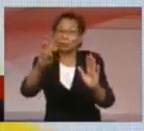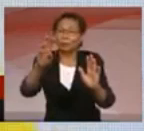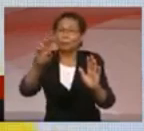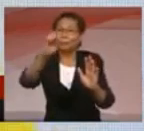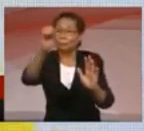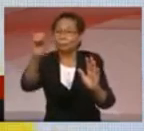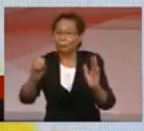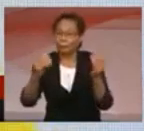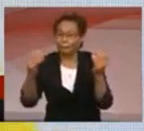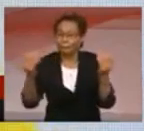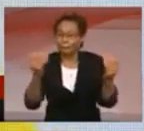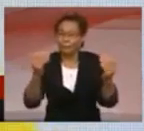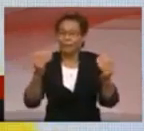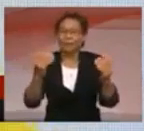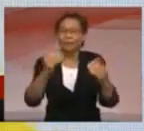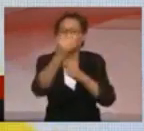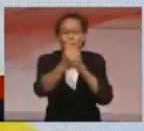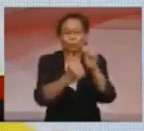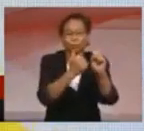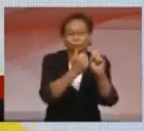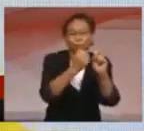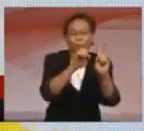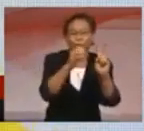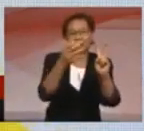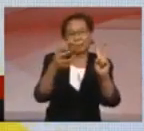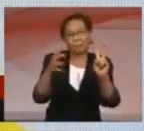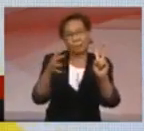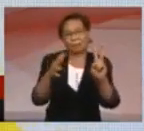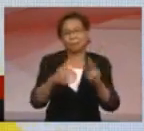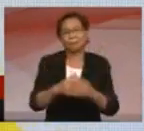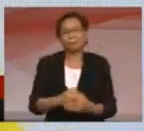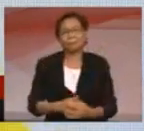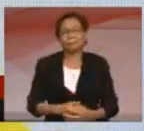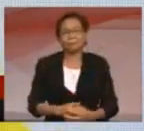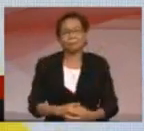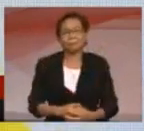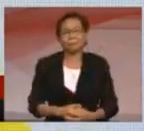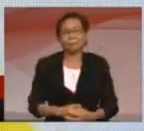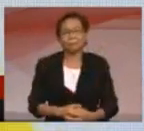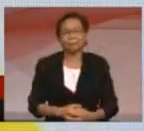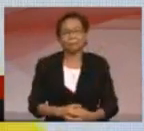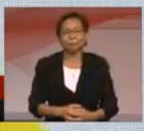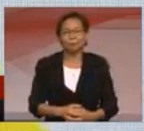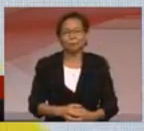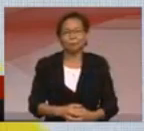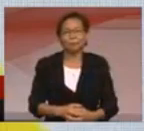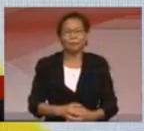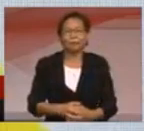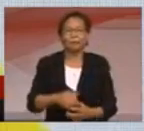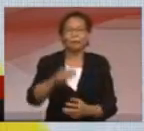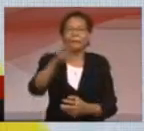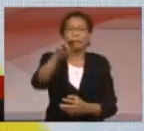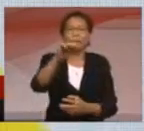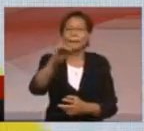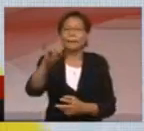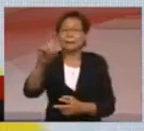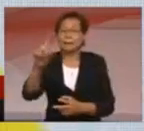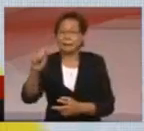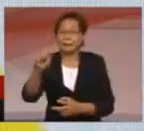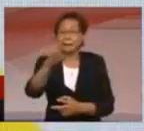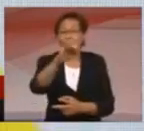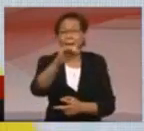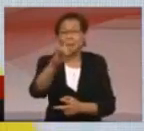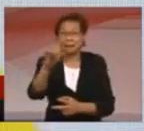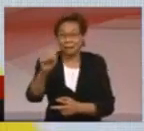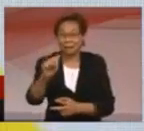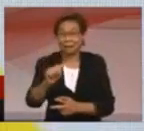376% berbanding tahun 2015. Lembaga Pembangunan Pelaburan Malaysia, MAIDA, di